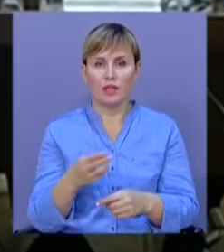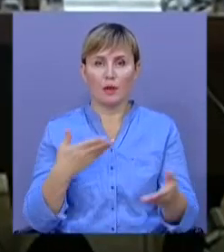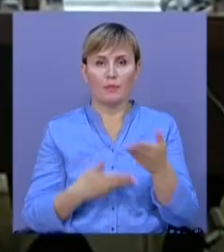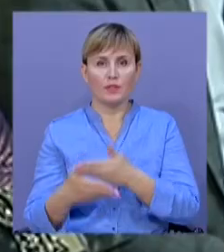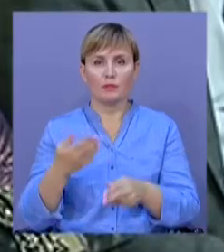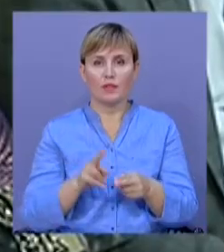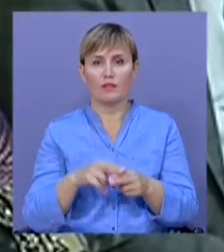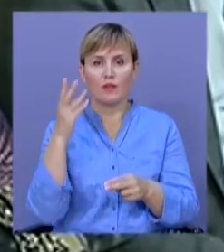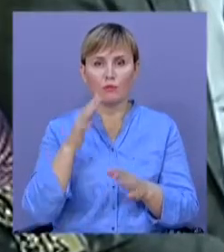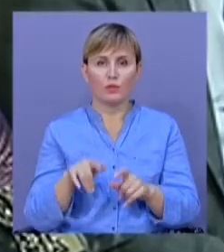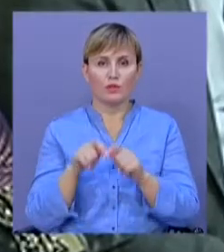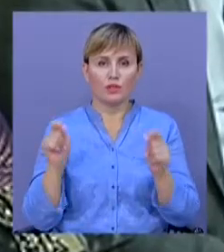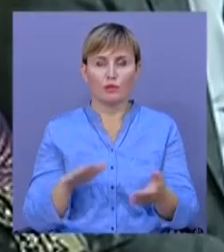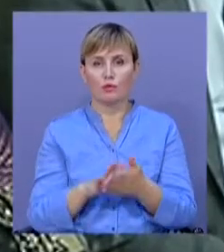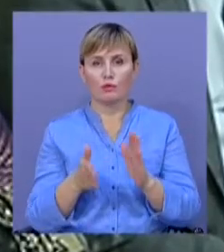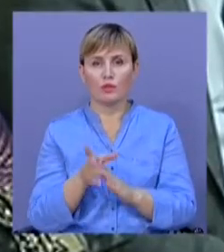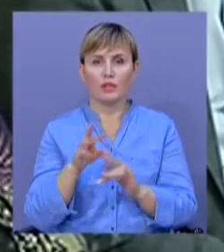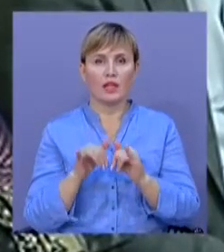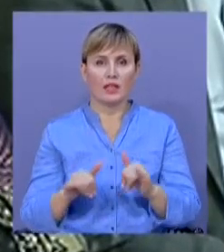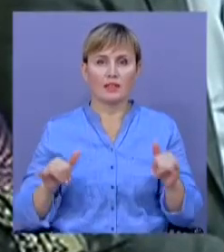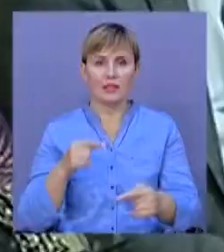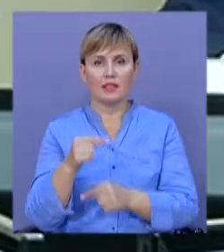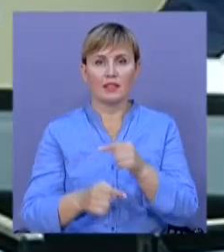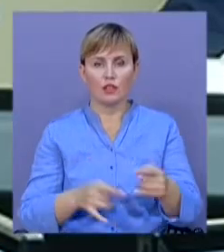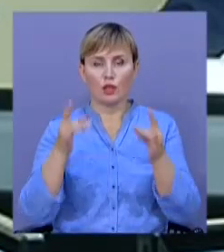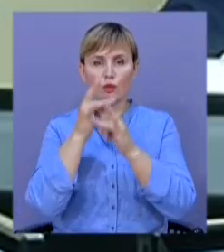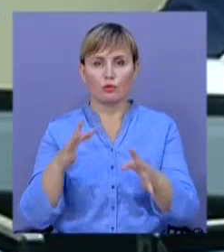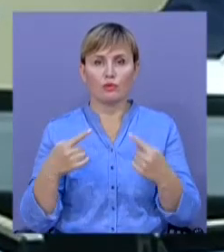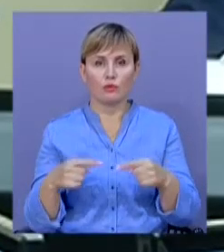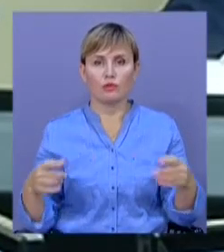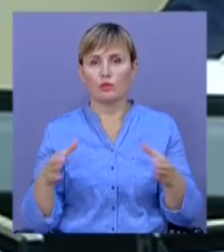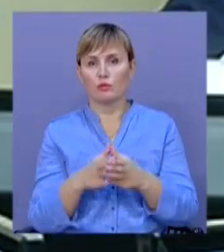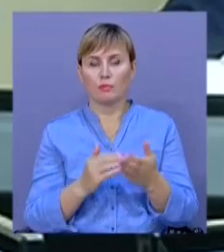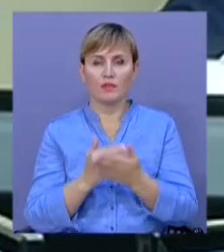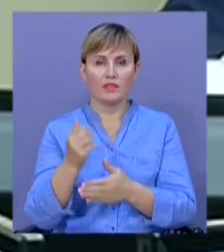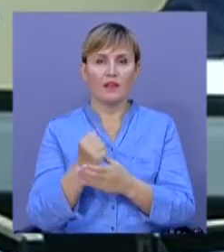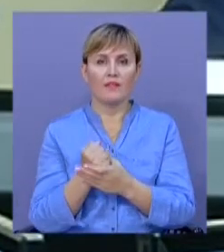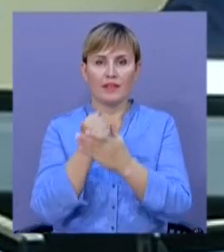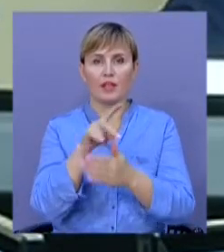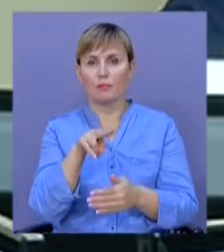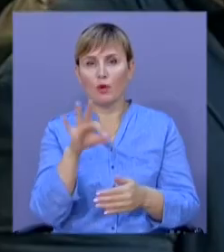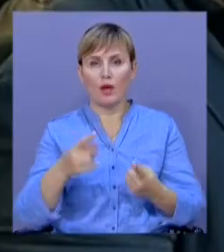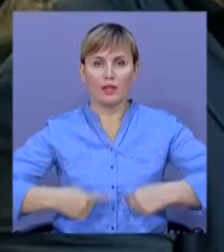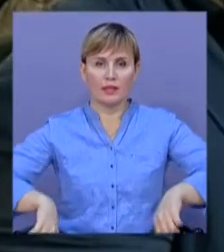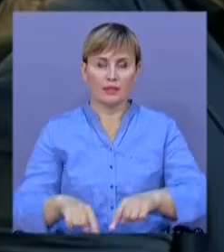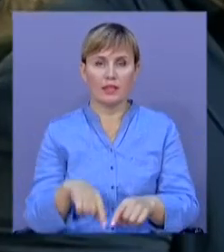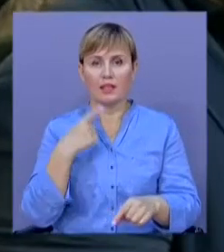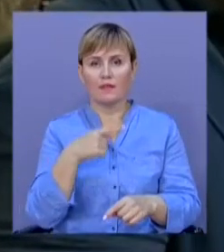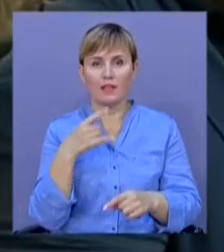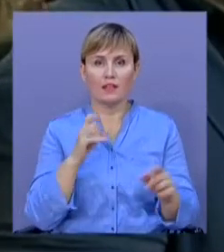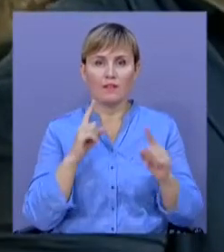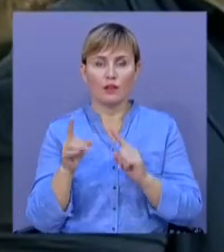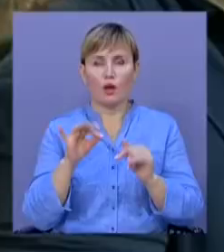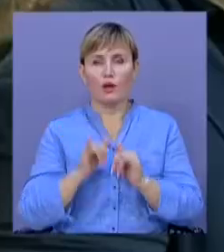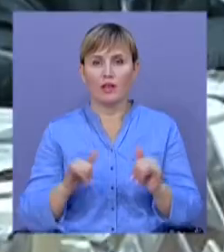При этом в Алматы будут создаваться условия для развития традиций и культур этнических групп, повысится авторитет неправительственных организаций. Говорили на форуме